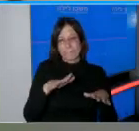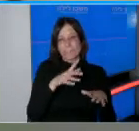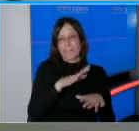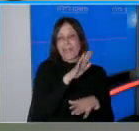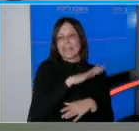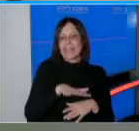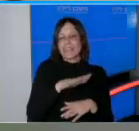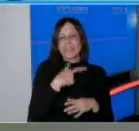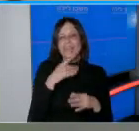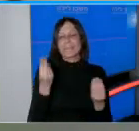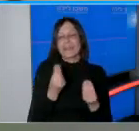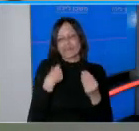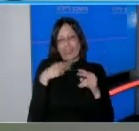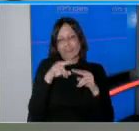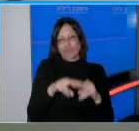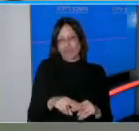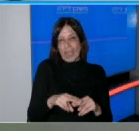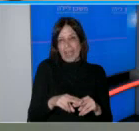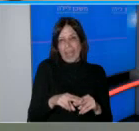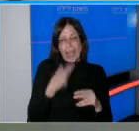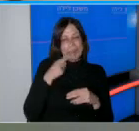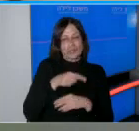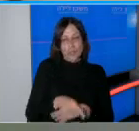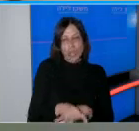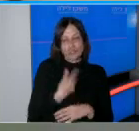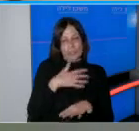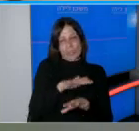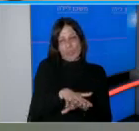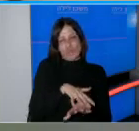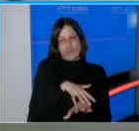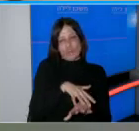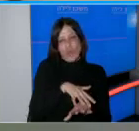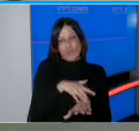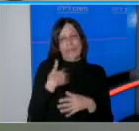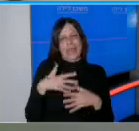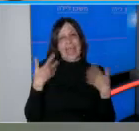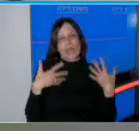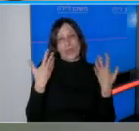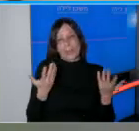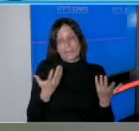וזה משהו שמאוד נשאר בשורשים, בתחושות, בגעגועים.